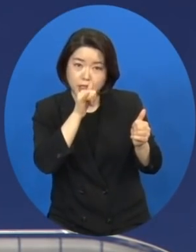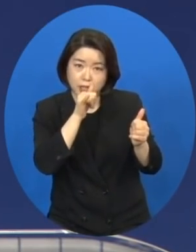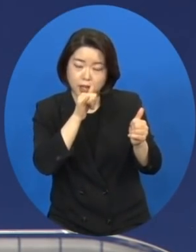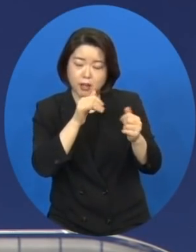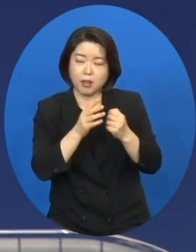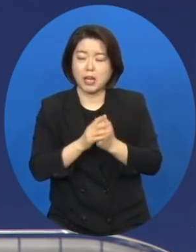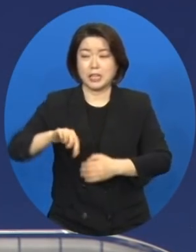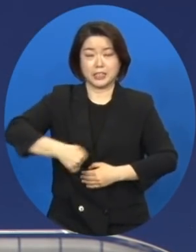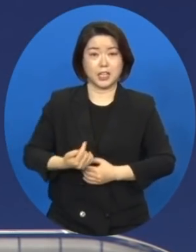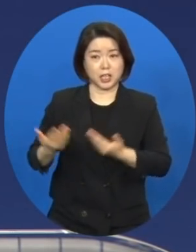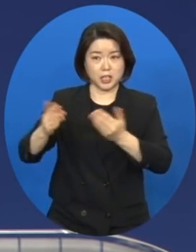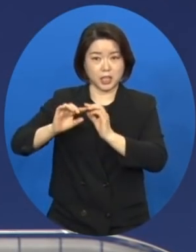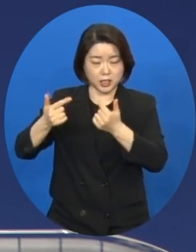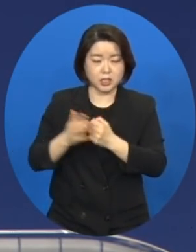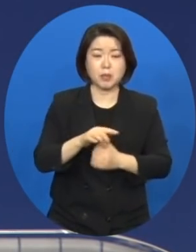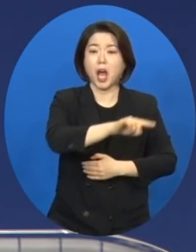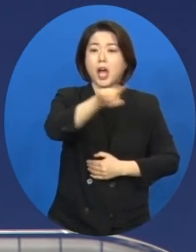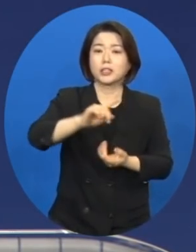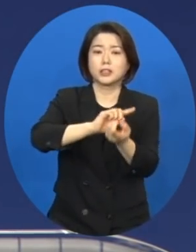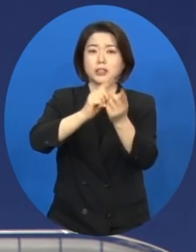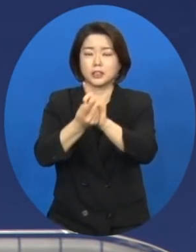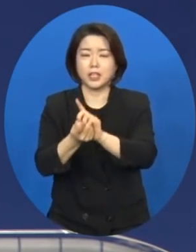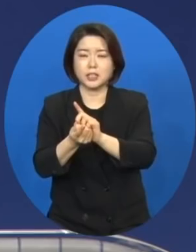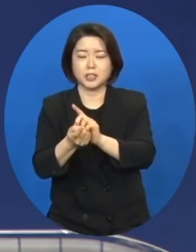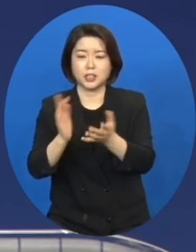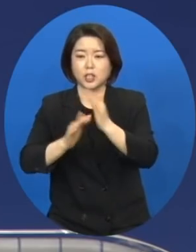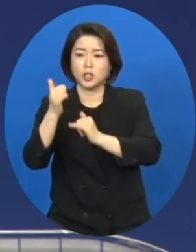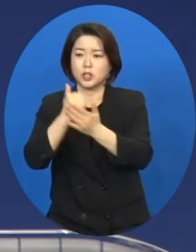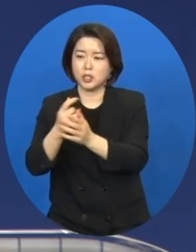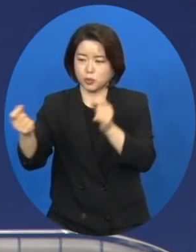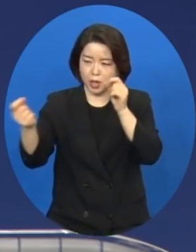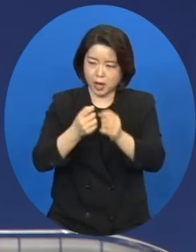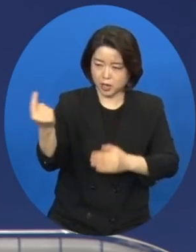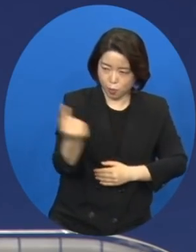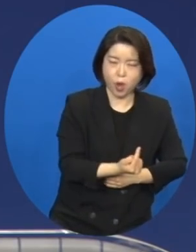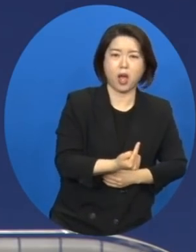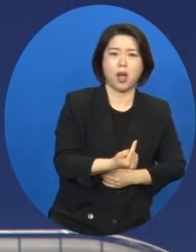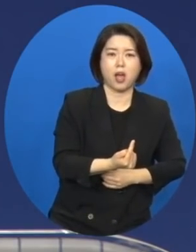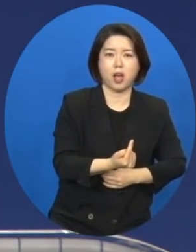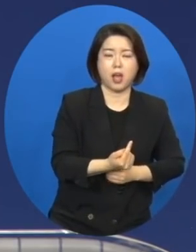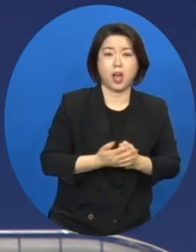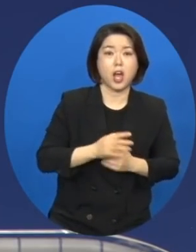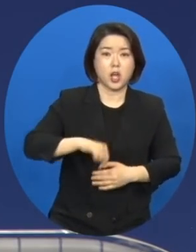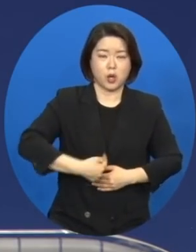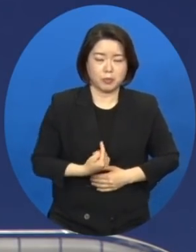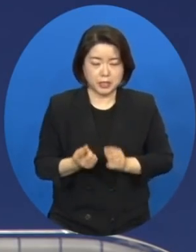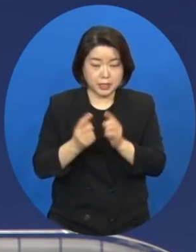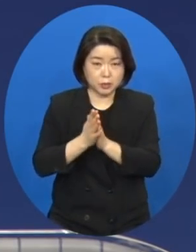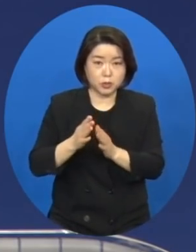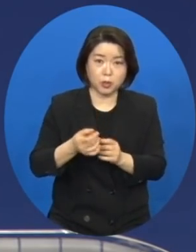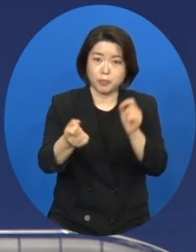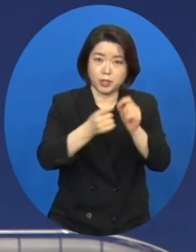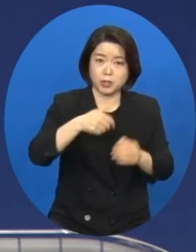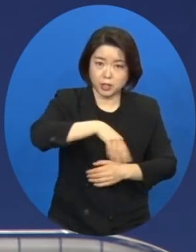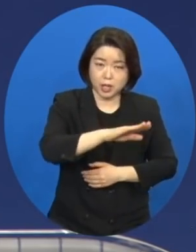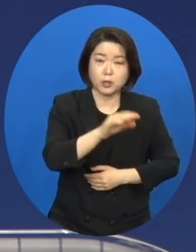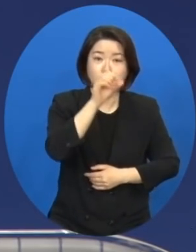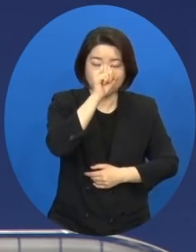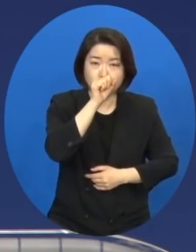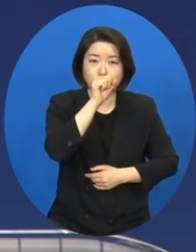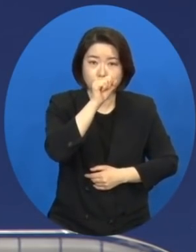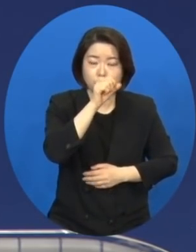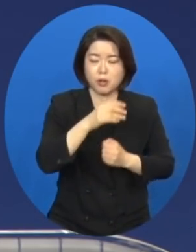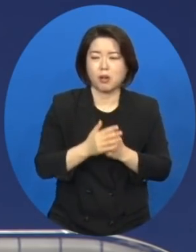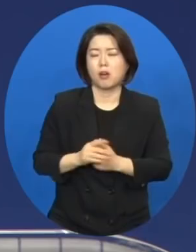예수님께 나아가고 있어요. 여러분 자신이 주님께 나아가는 것도 너무나 중요하지만 어떤 분은요 그렇게 나갈